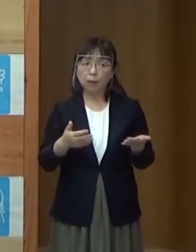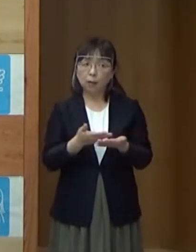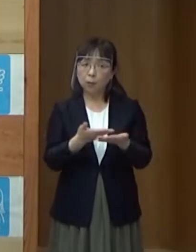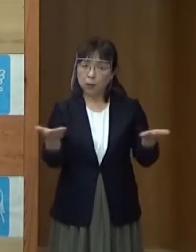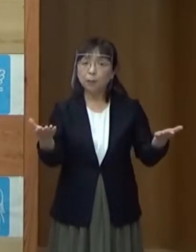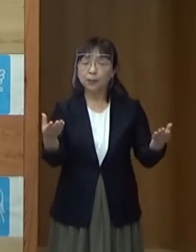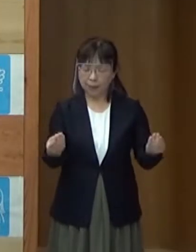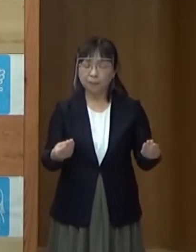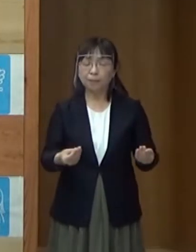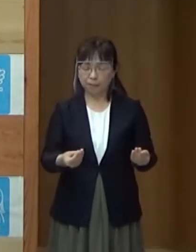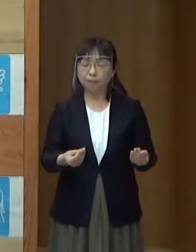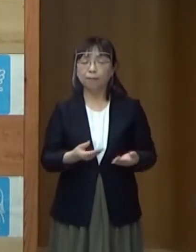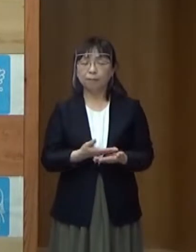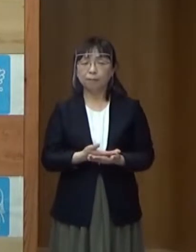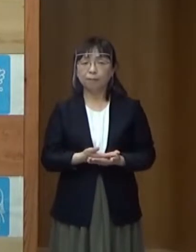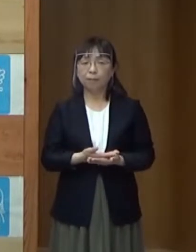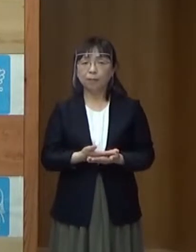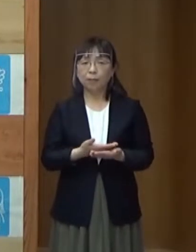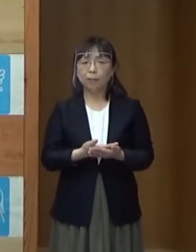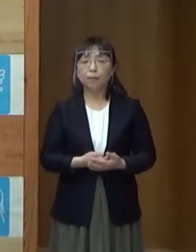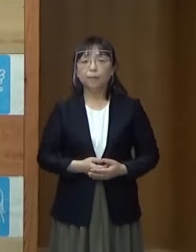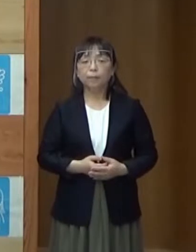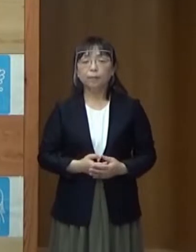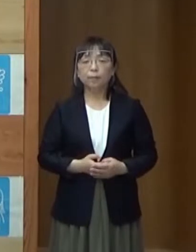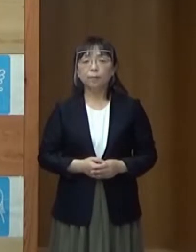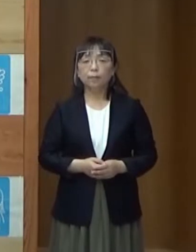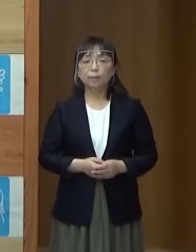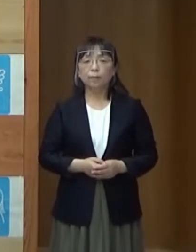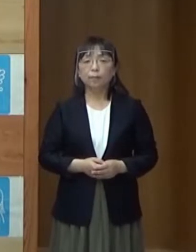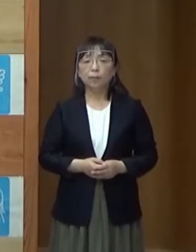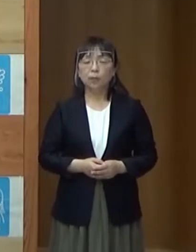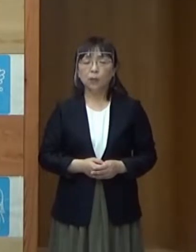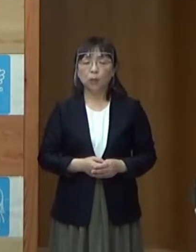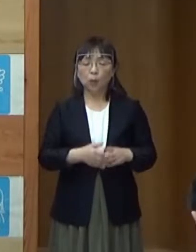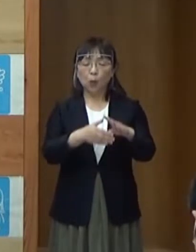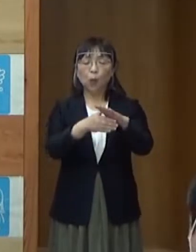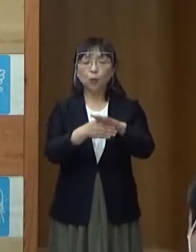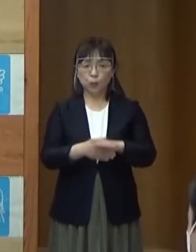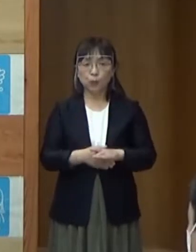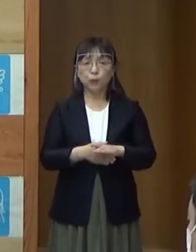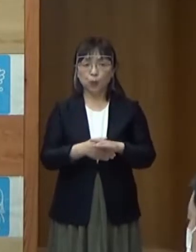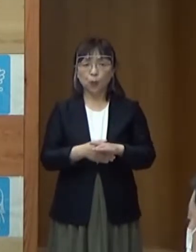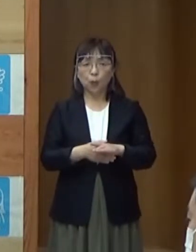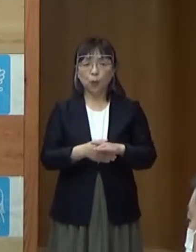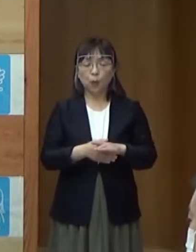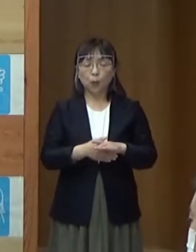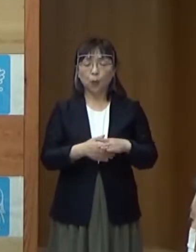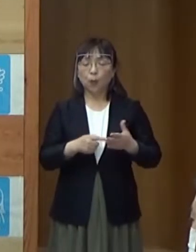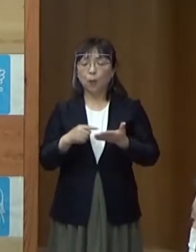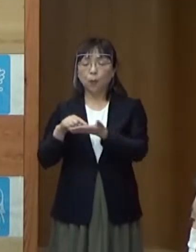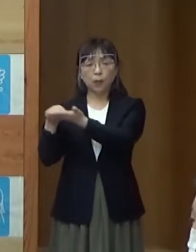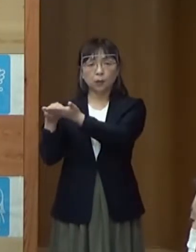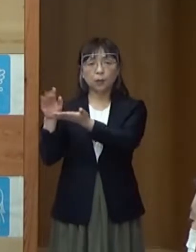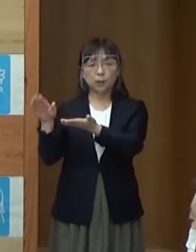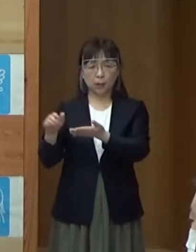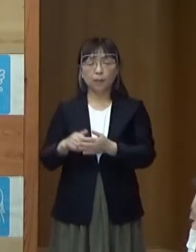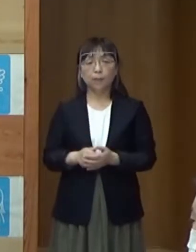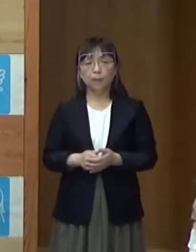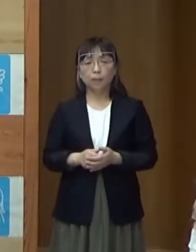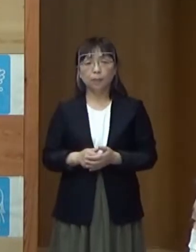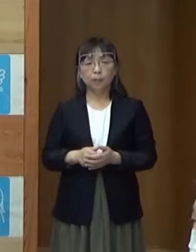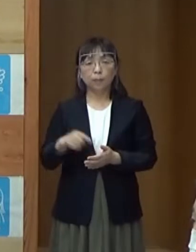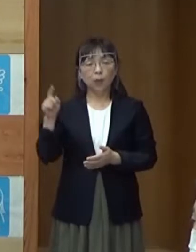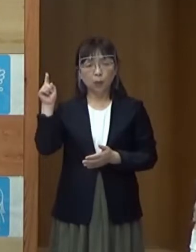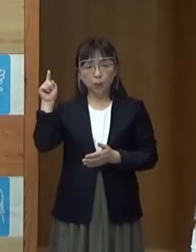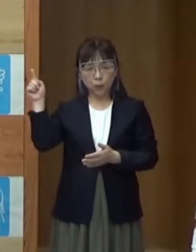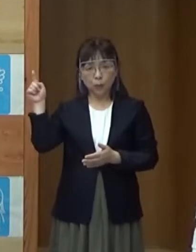配りしてるんですね。はい、お配りしたと思います。その文書を要請させていただきました。また国